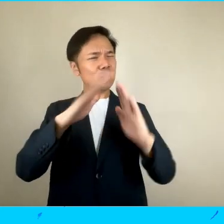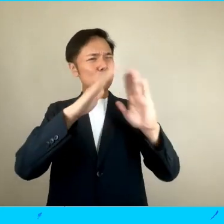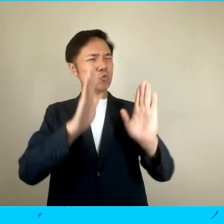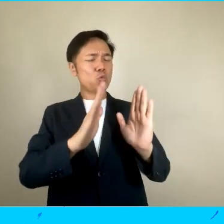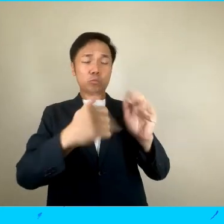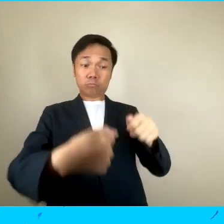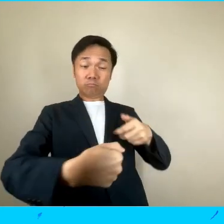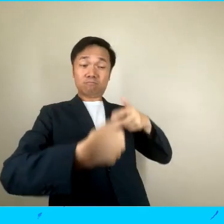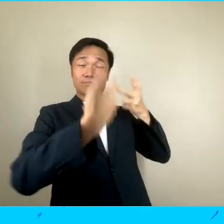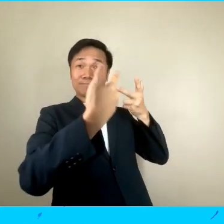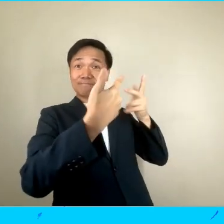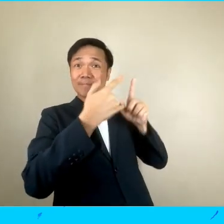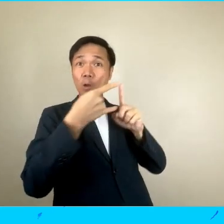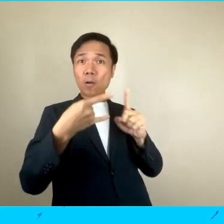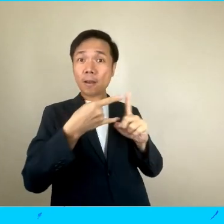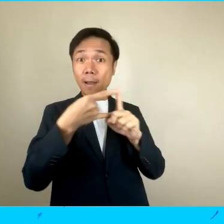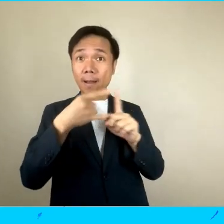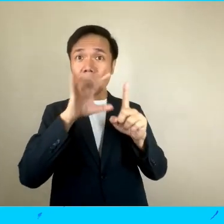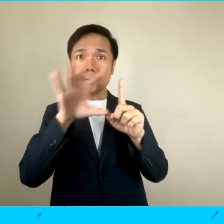quand